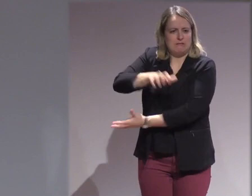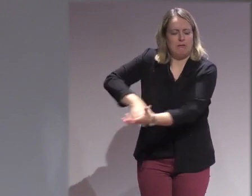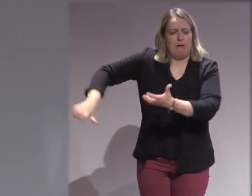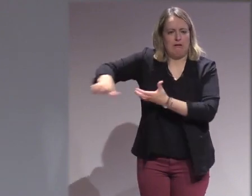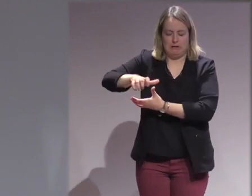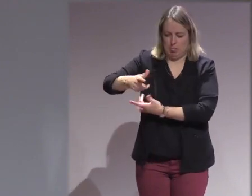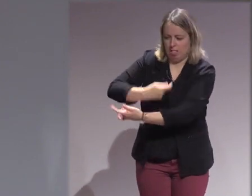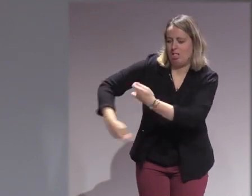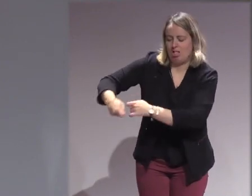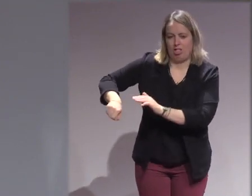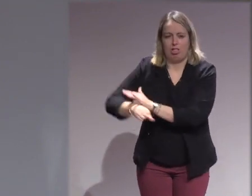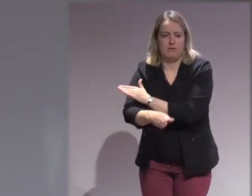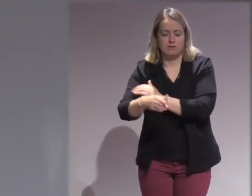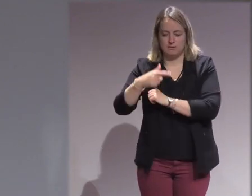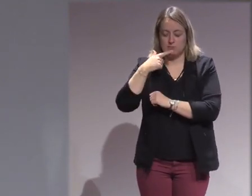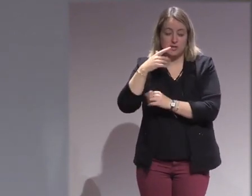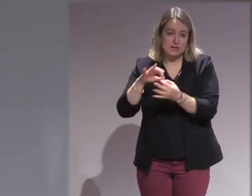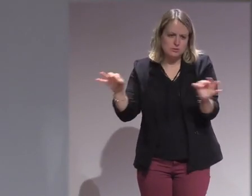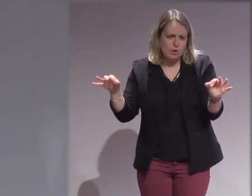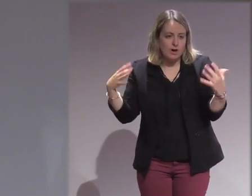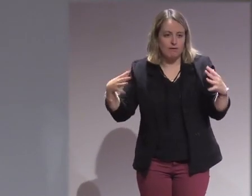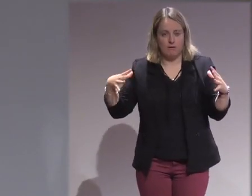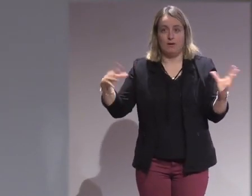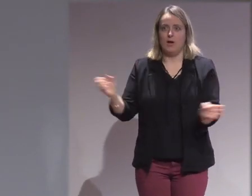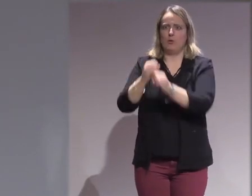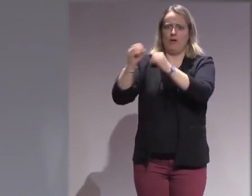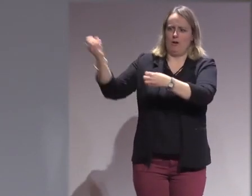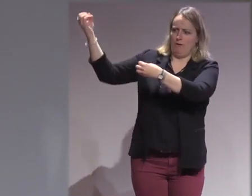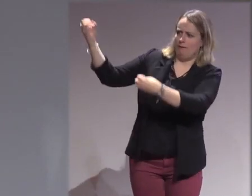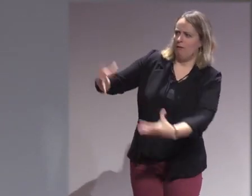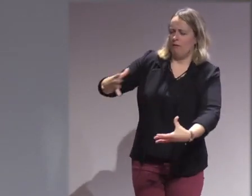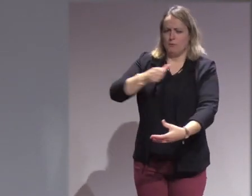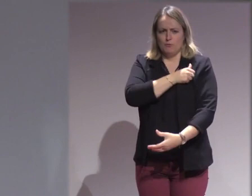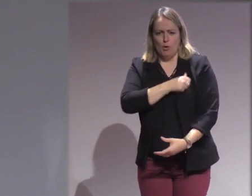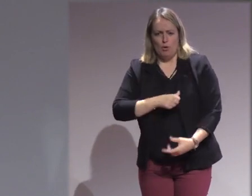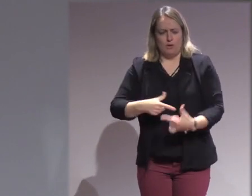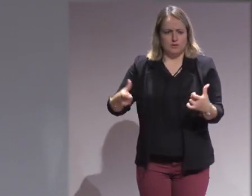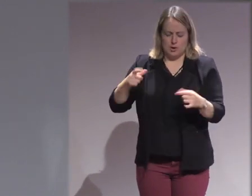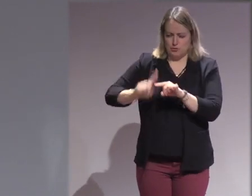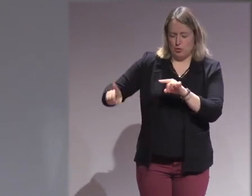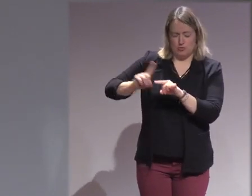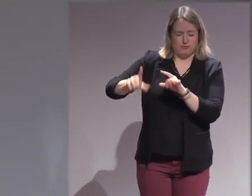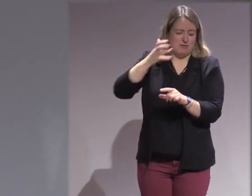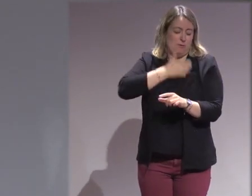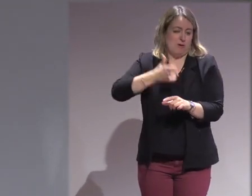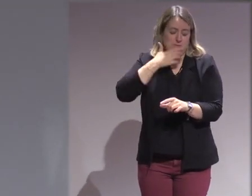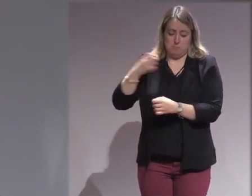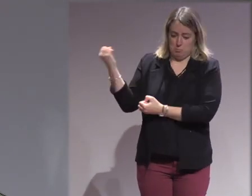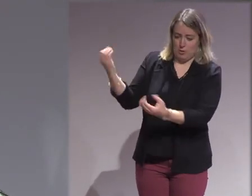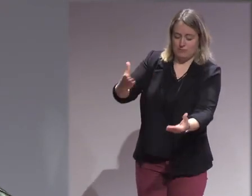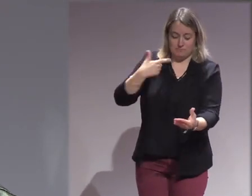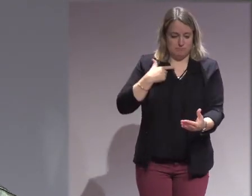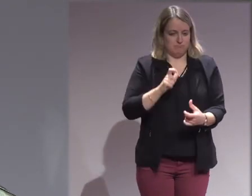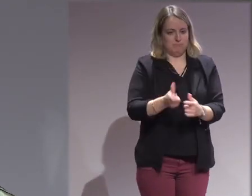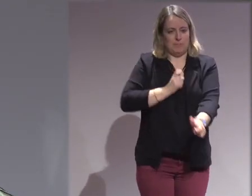des trafics et donc des histoires aussi assez sensationnalistes où on va chercher voilà, les choses les plus problématiques possibles.